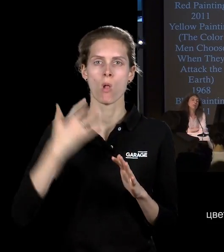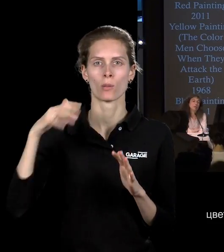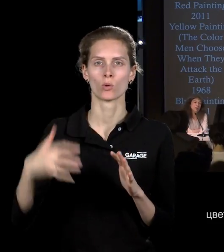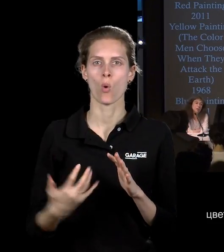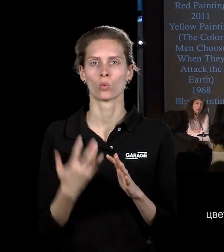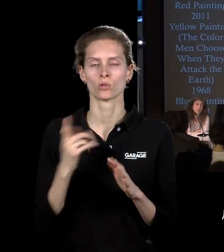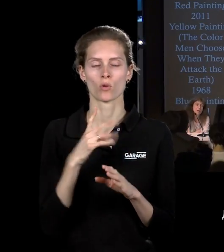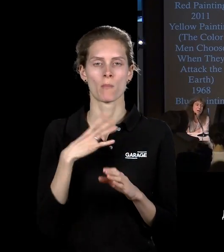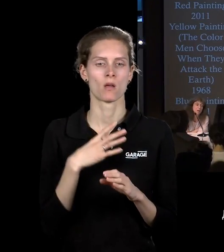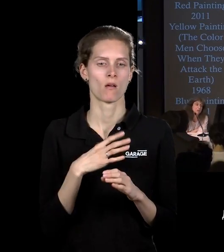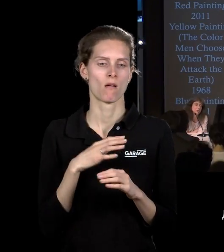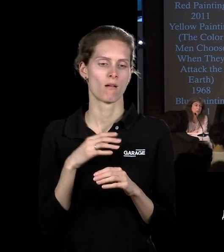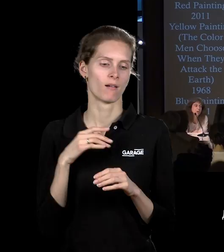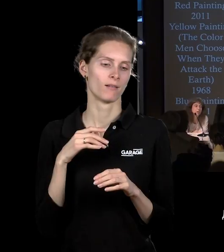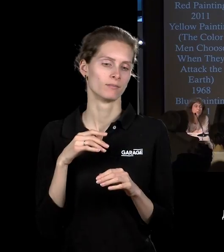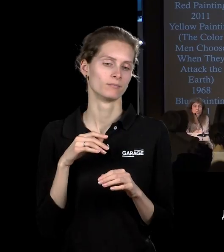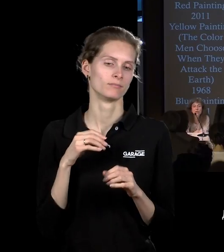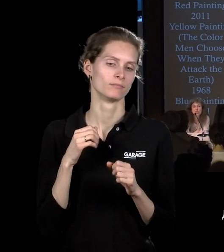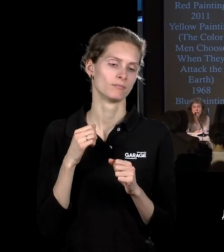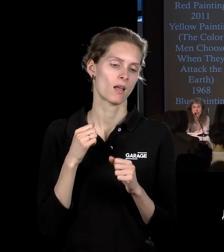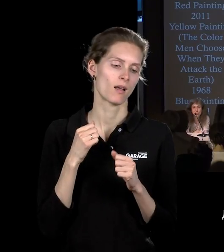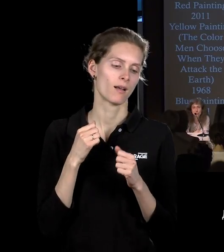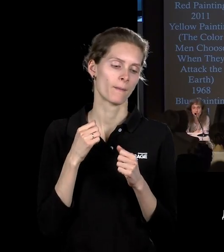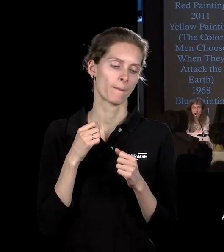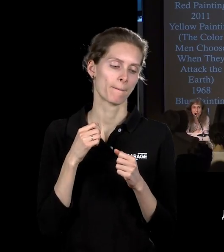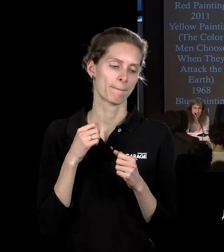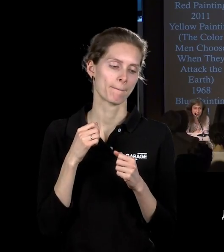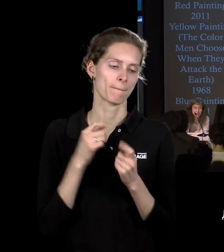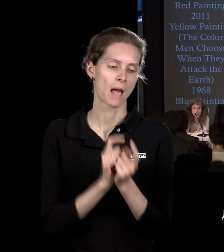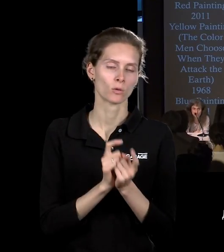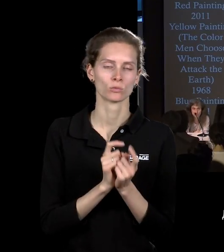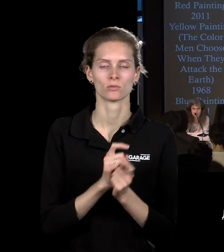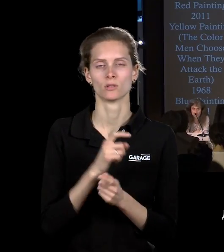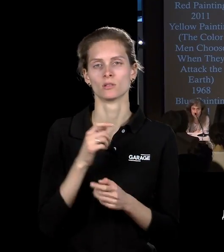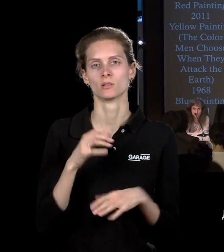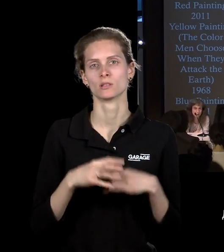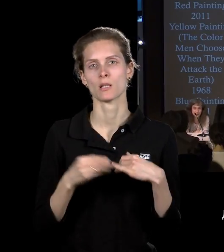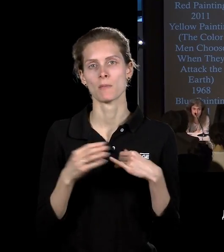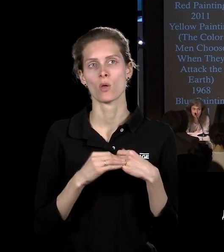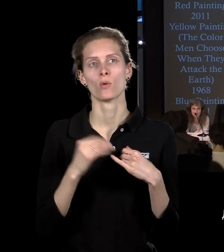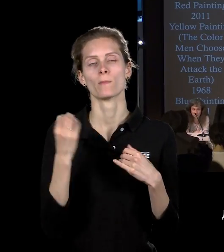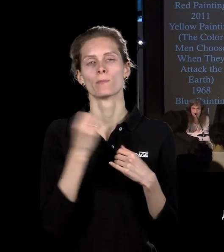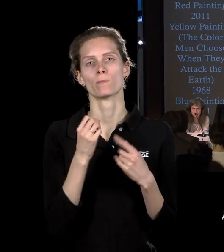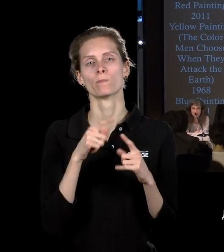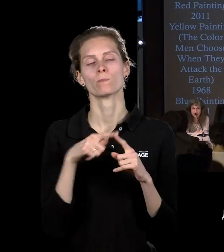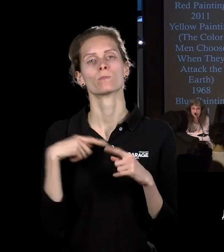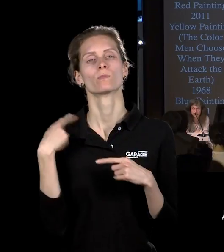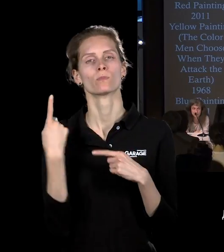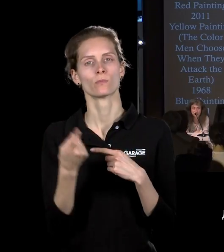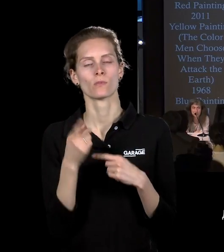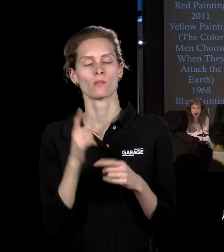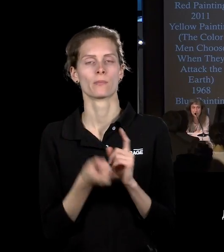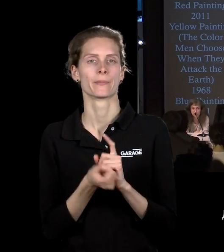чтобы атаковать землю. Две другие работы, синяя и красная, собственно, которые превратили эту первую работу в абсолютно другое